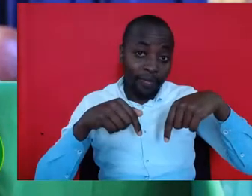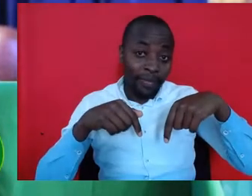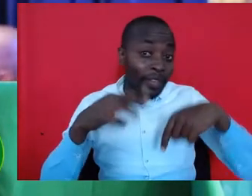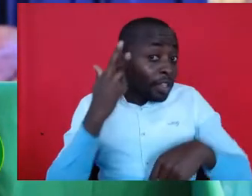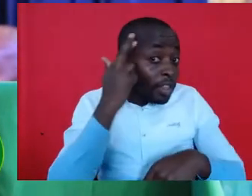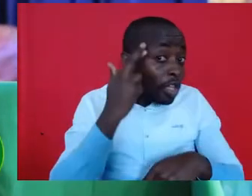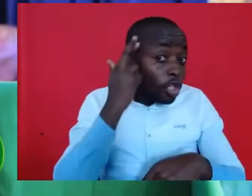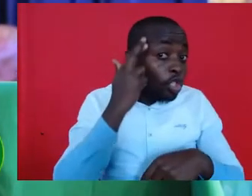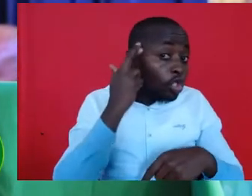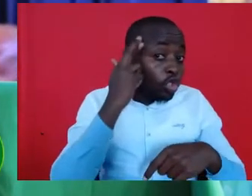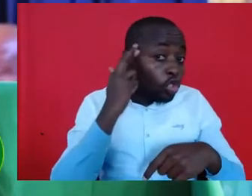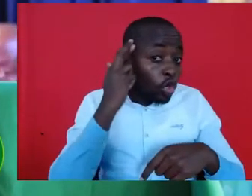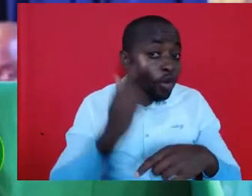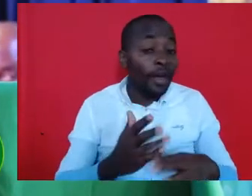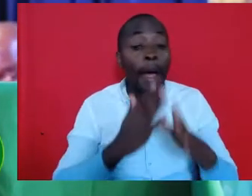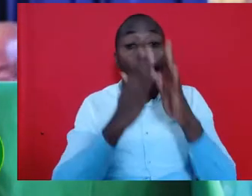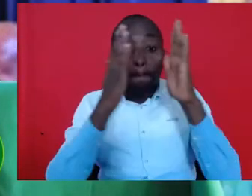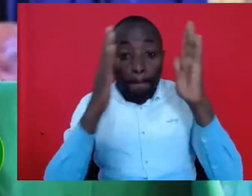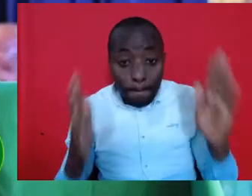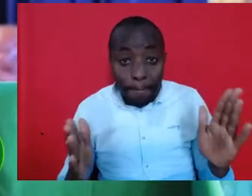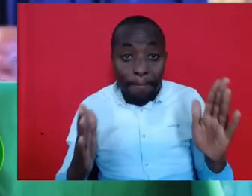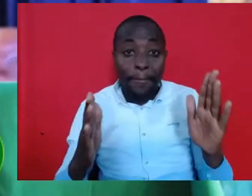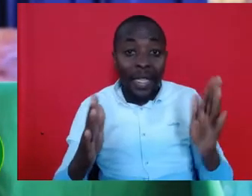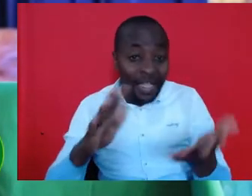Sababu iliyokuu ni kumtukuza Mungu.